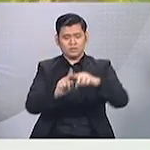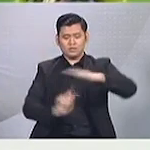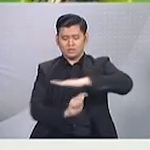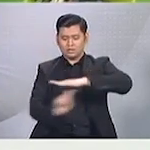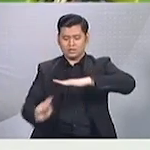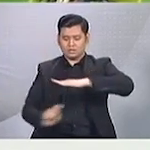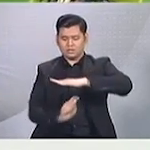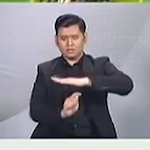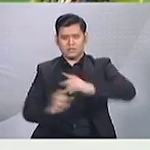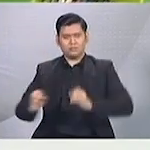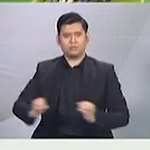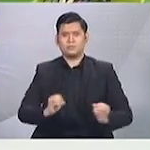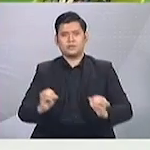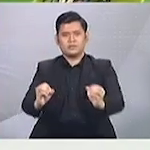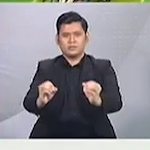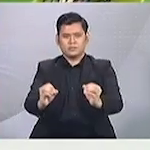beroperasi.